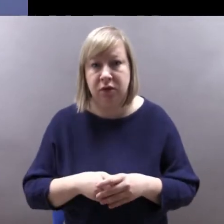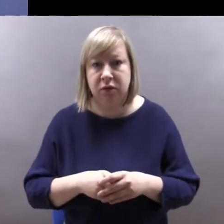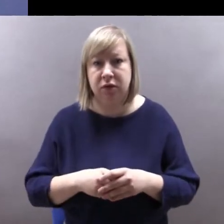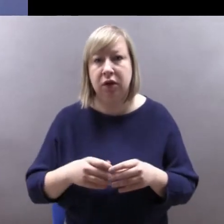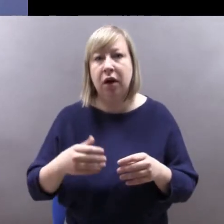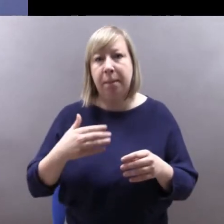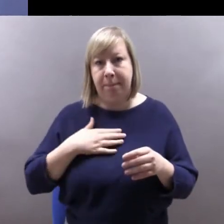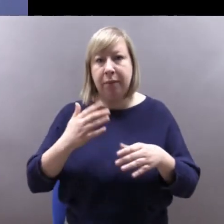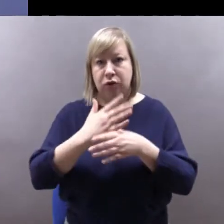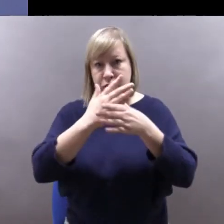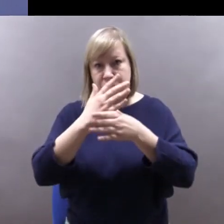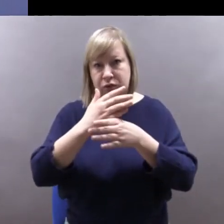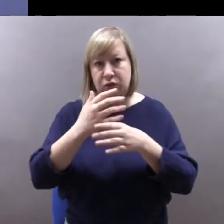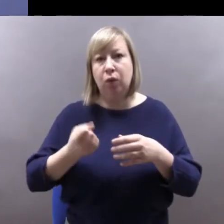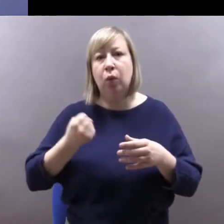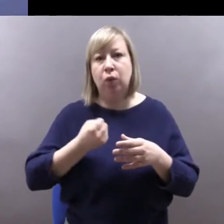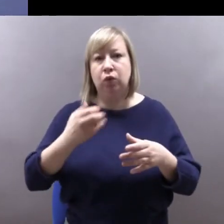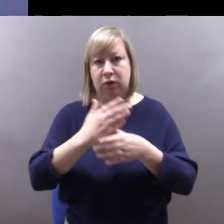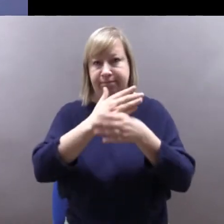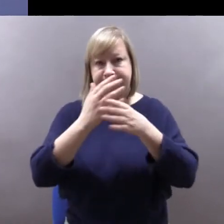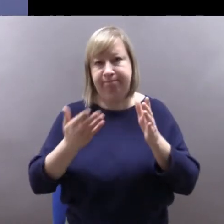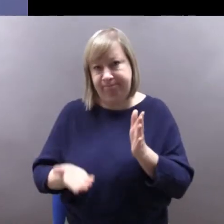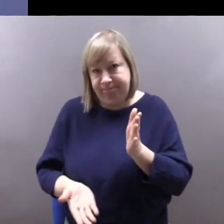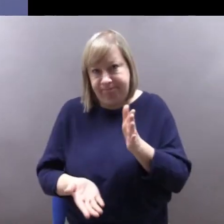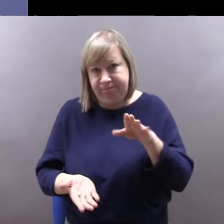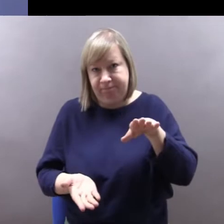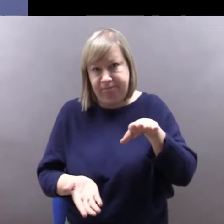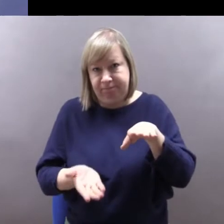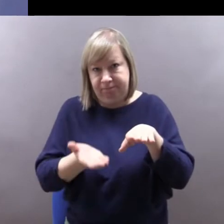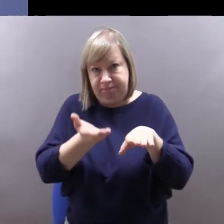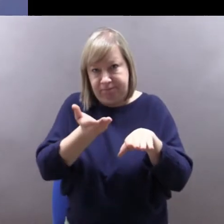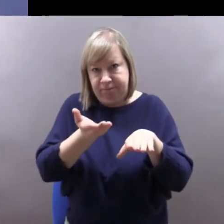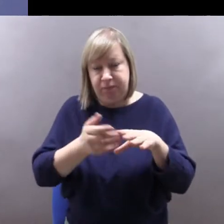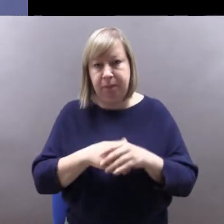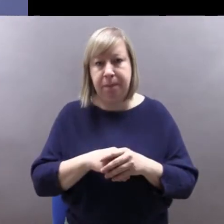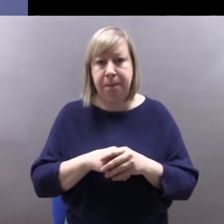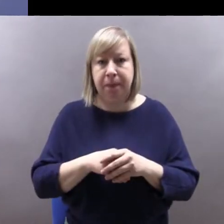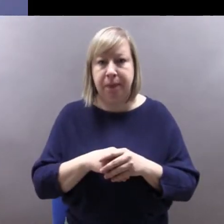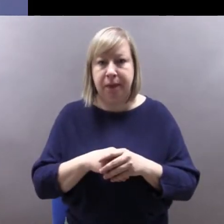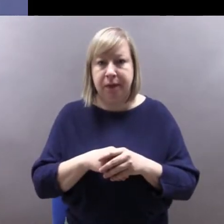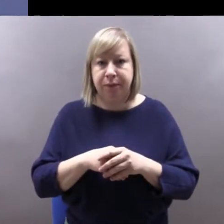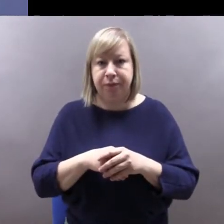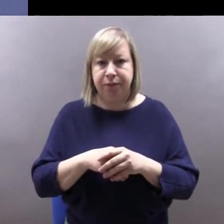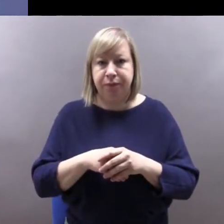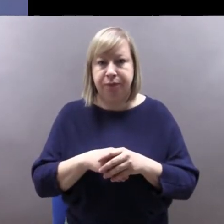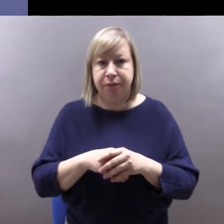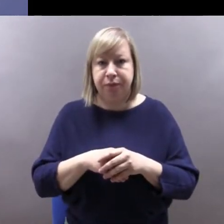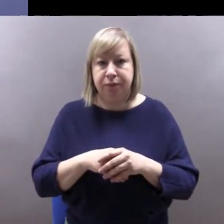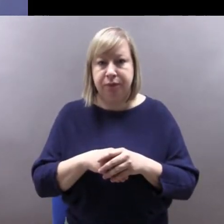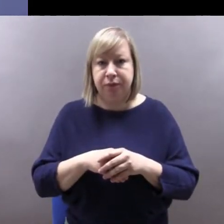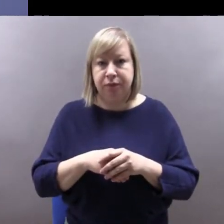użytkuję platformę schodową od 2006 roku i mogę jedynie powiedzieć